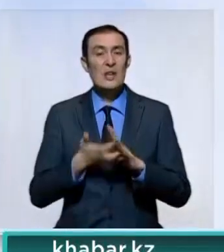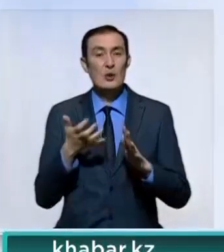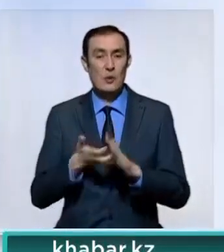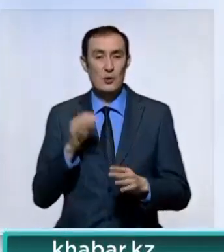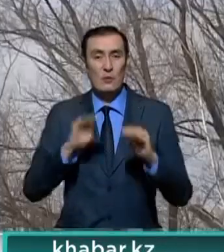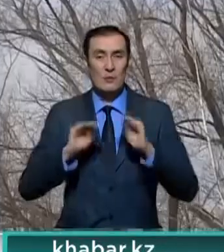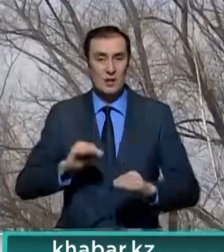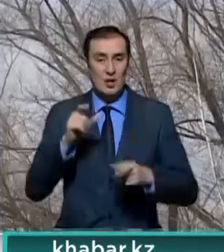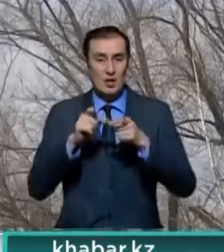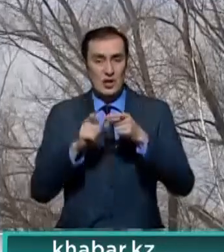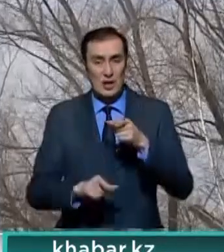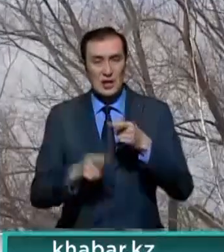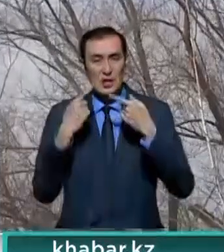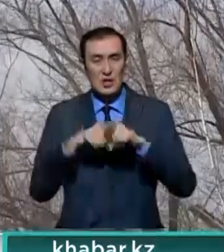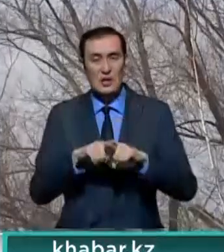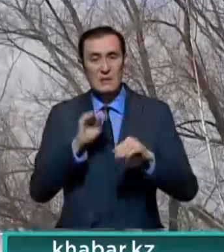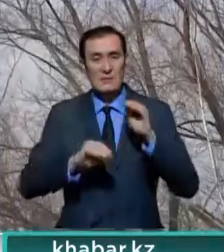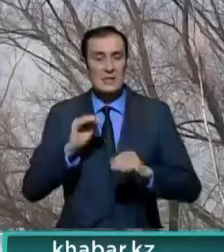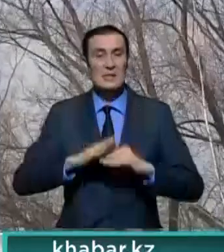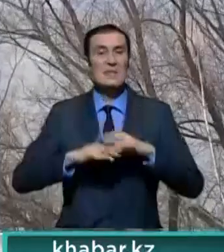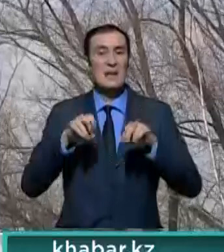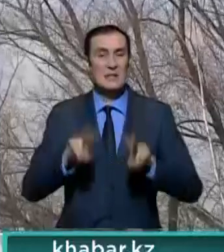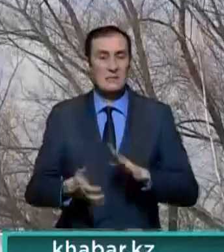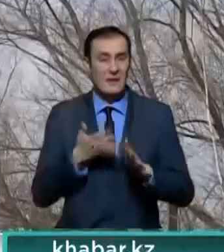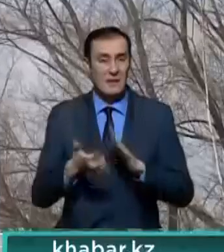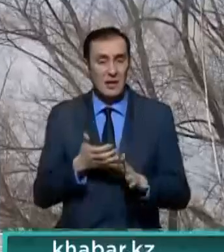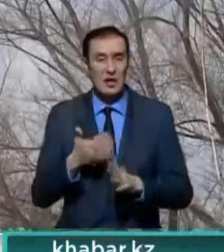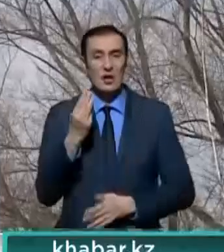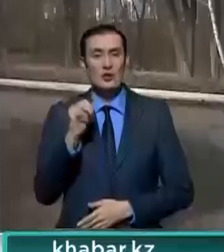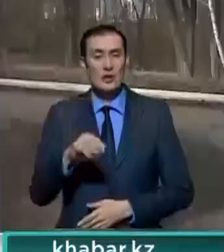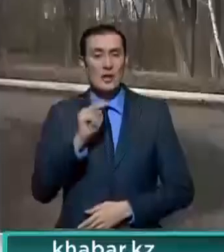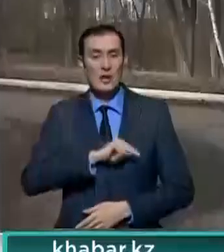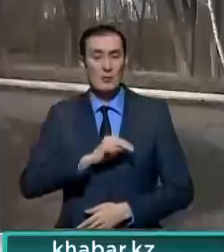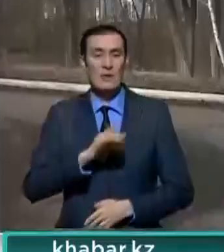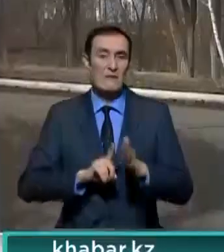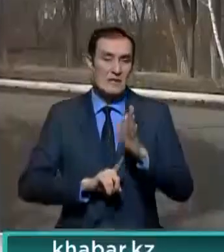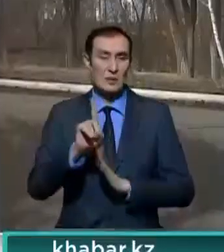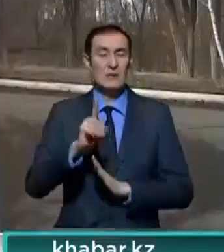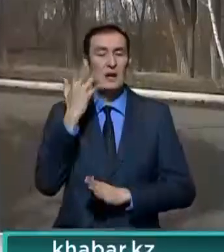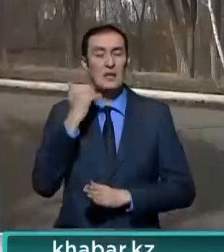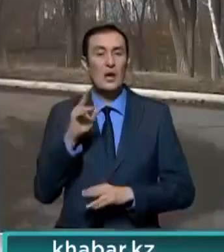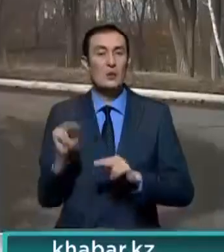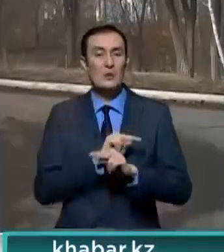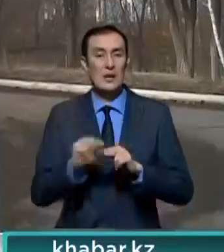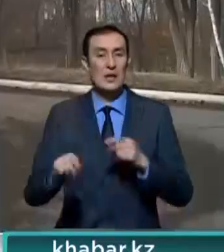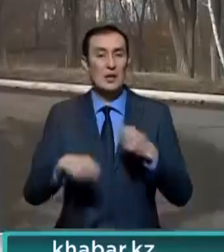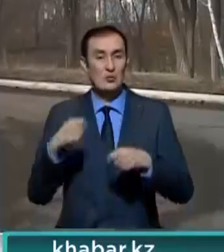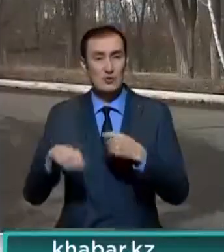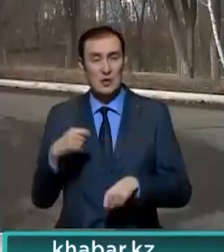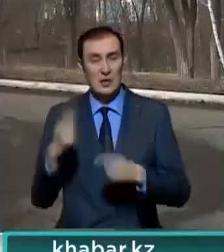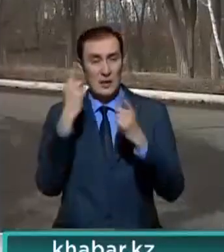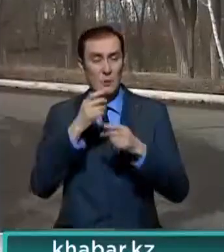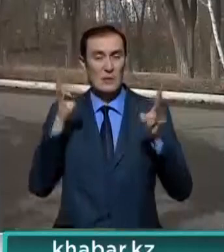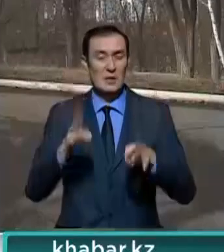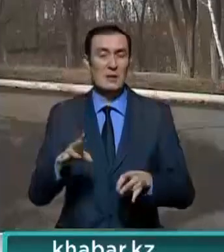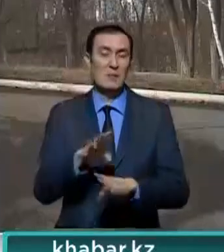Недоукомплектованной шахты инженерно-техническими специалистами. Штатная работа возобновится после того, как устранят нарушения. Напомню,